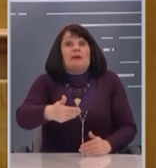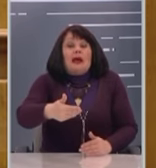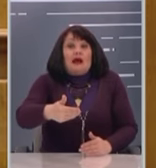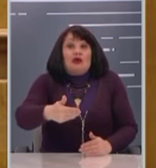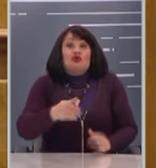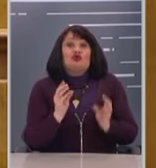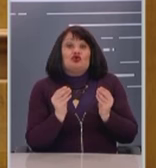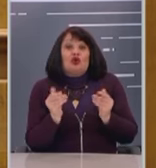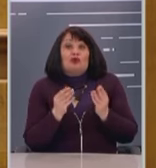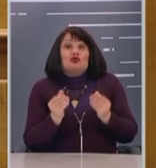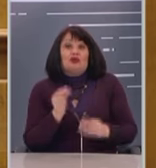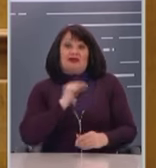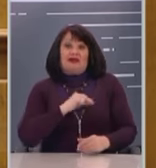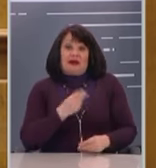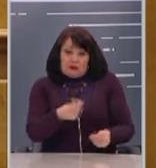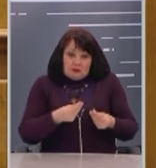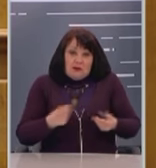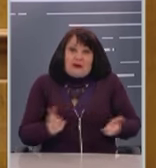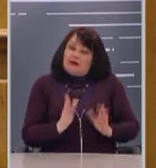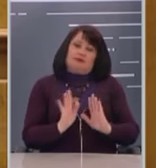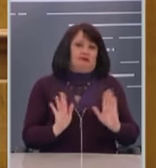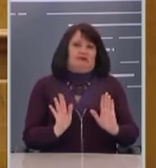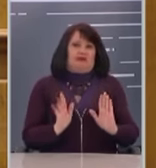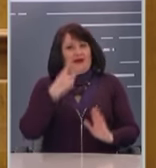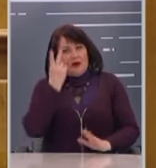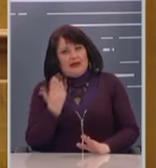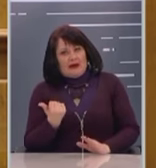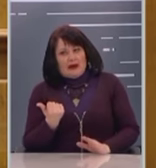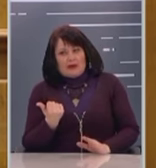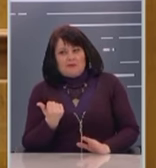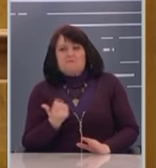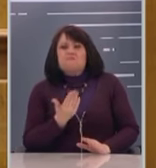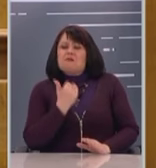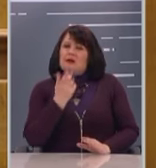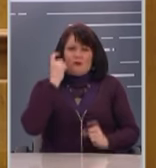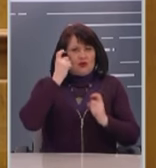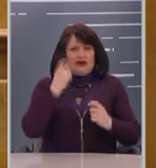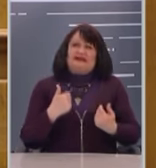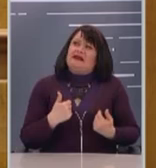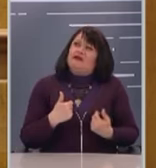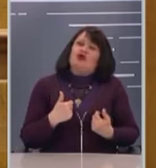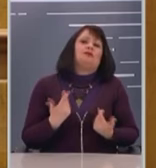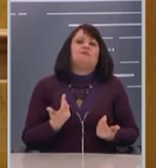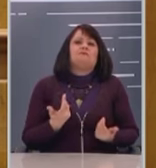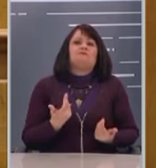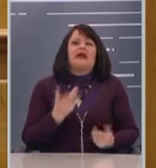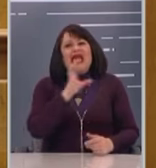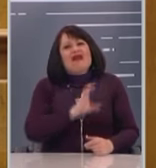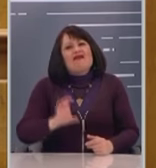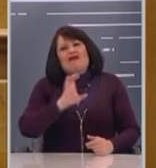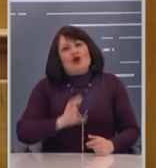με οποιονδήποτε τρόπο τα συμφέροντά του. Δεν μπορώ να φανταστώ σε ποια άλλη ευρωπαϊκή